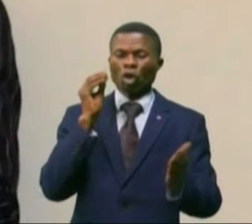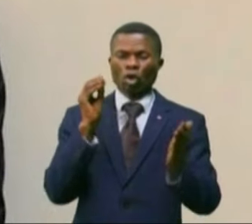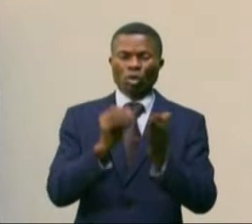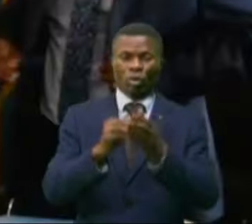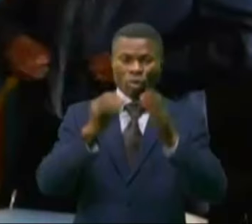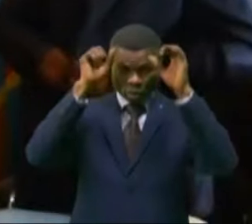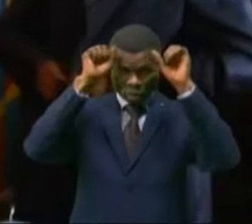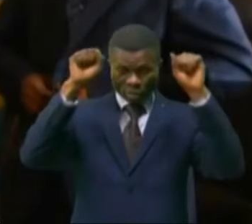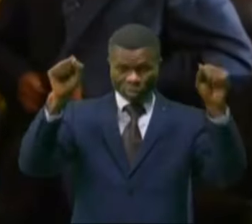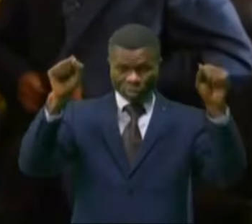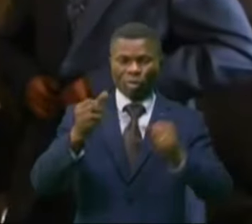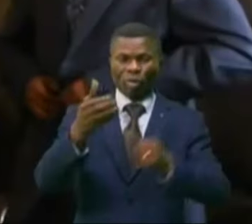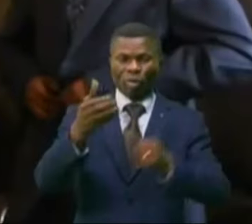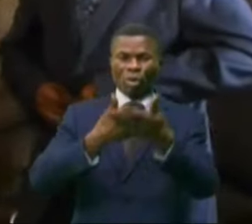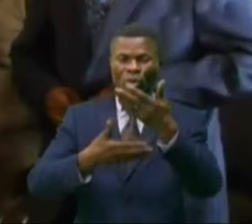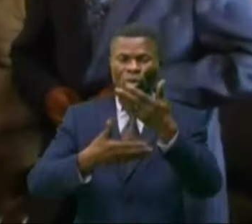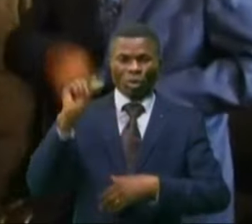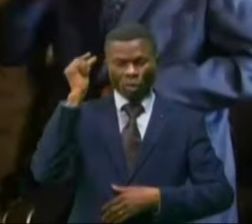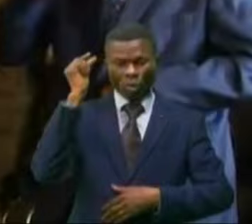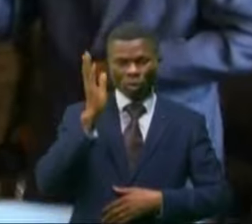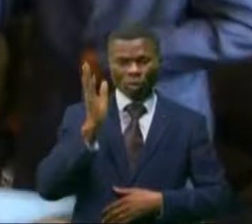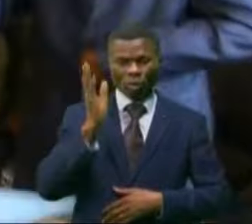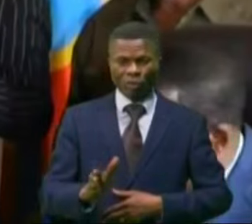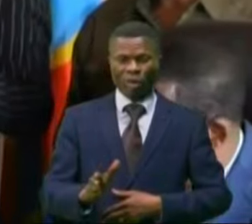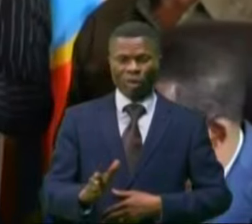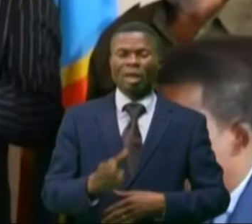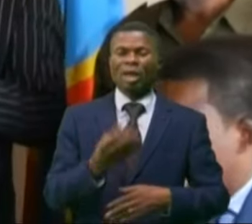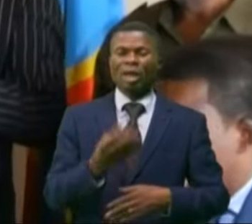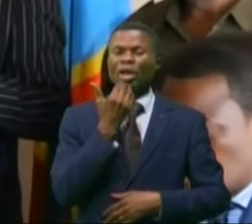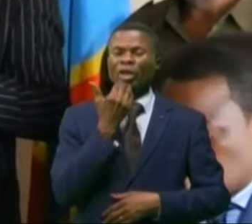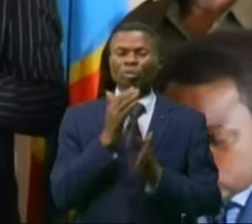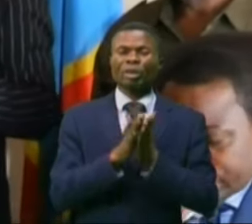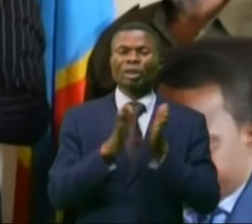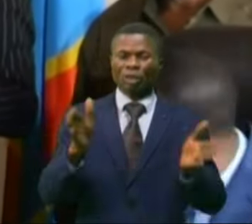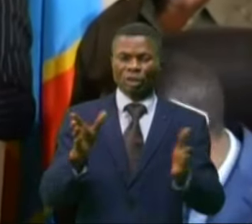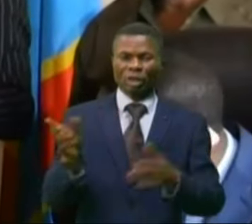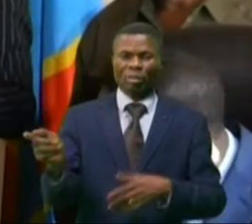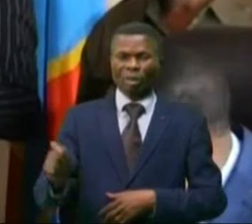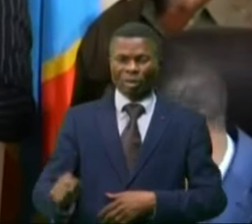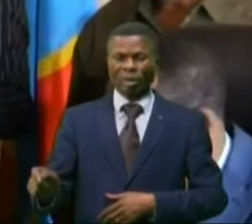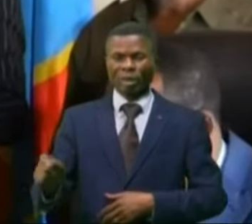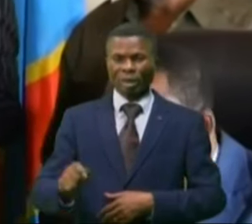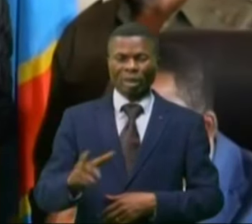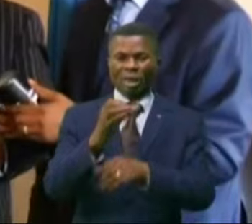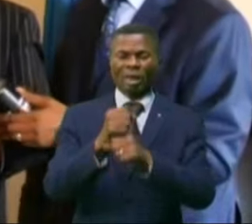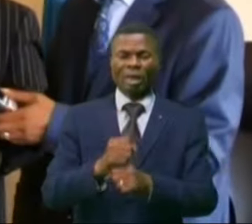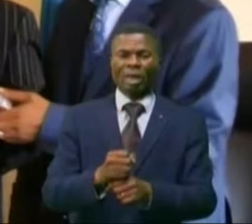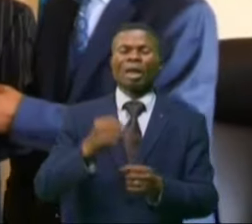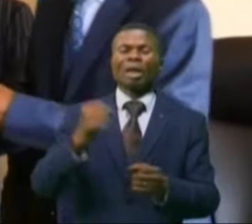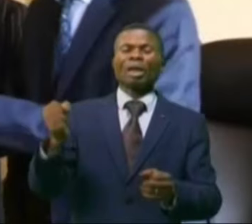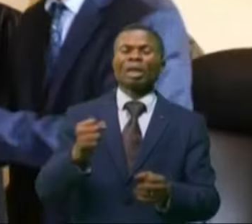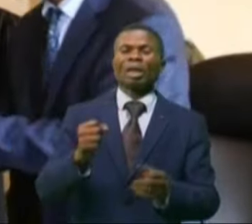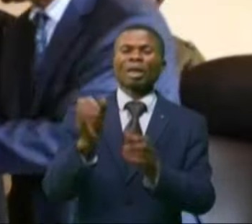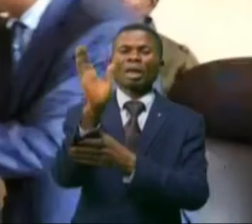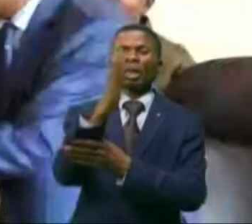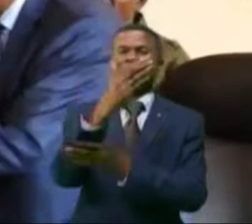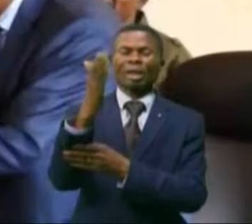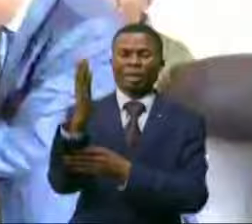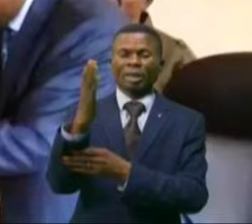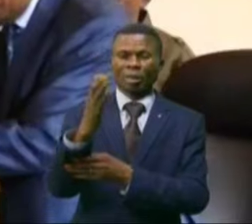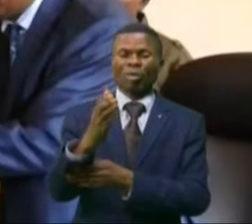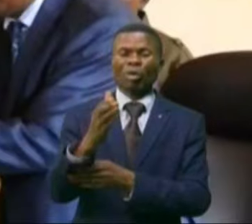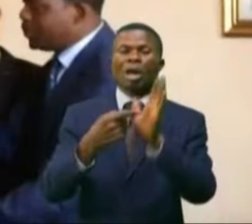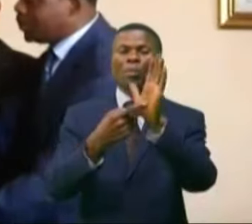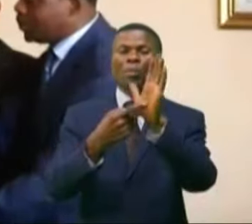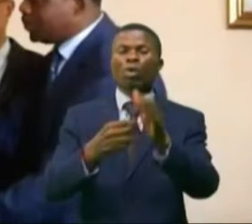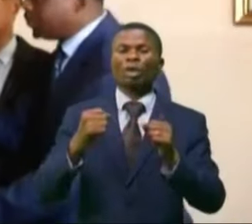pour investiture de gouverneur par l'inspecteur provincial de la territoriale, réception des symboles du pouvoir représentés par le cachet